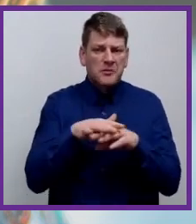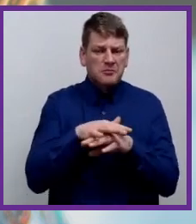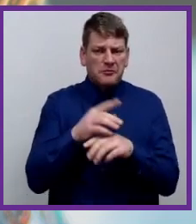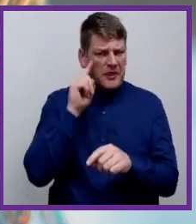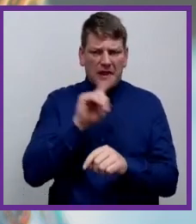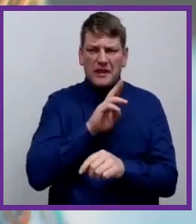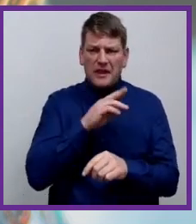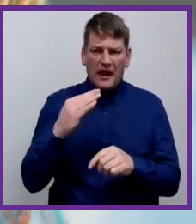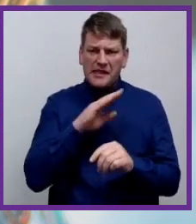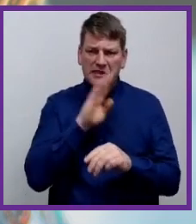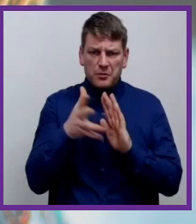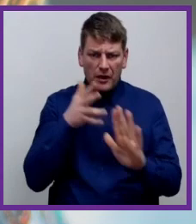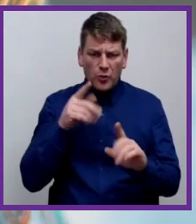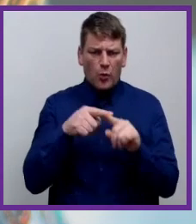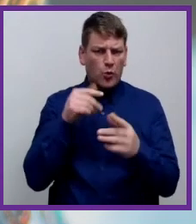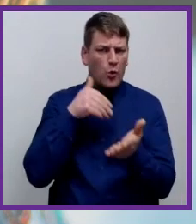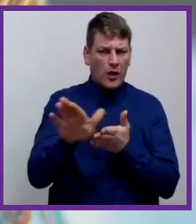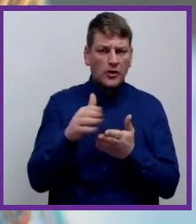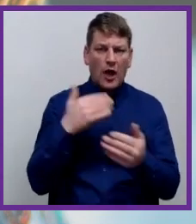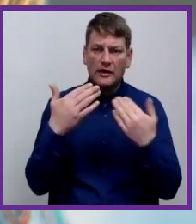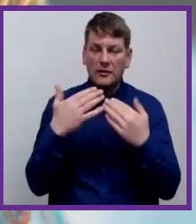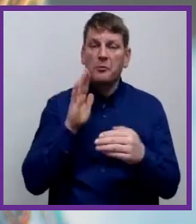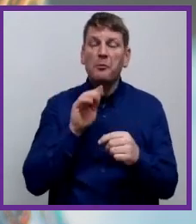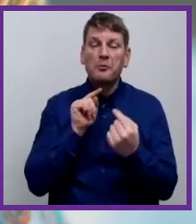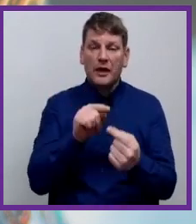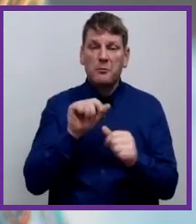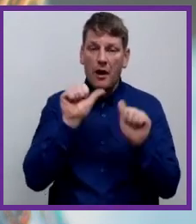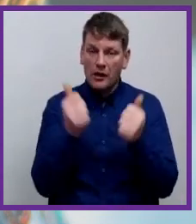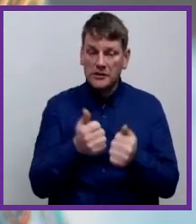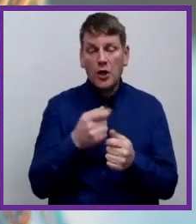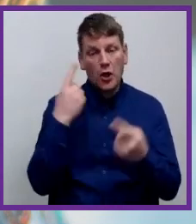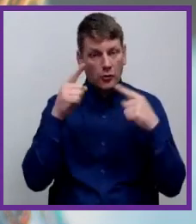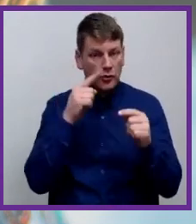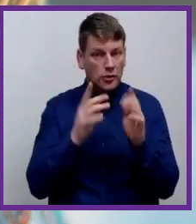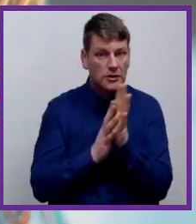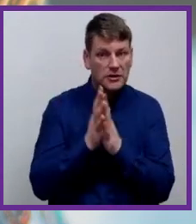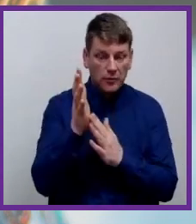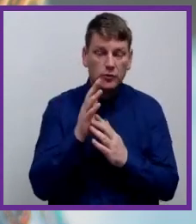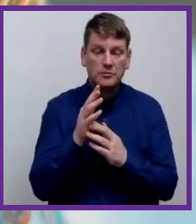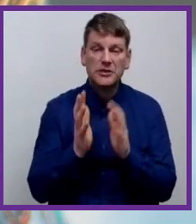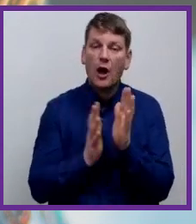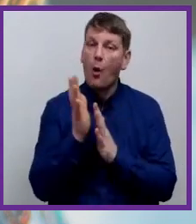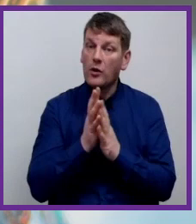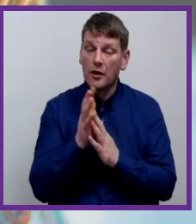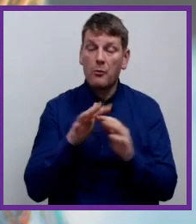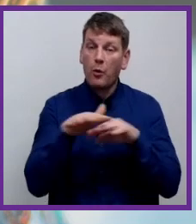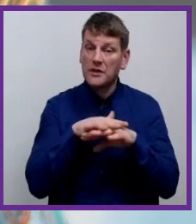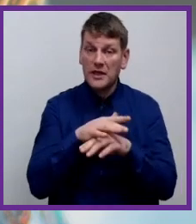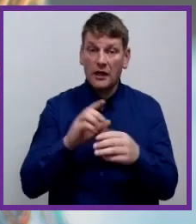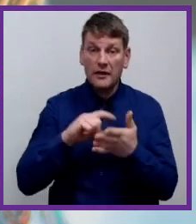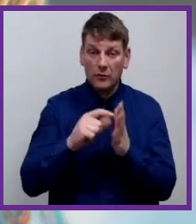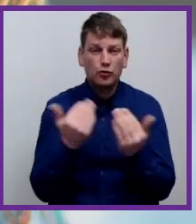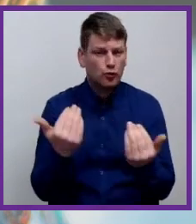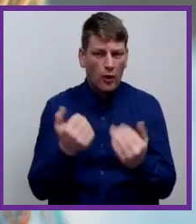neizpratni un pat noraidošu attieksmi pret mākslinieka radošās izpausmes augļiem publiskajā telpā. Piemēram, šogad